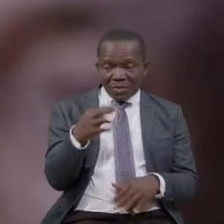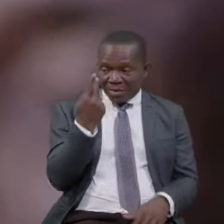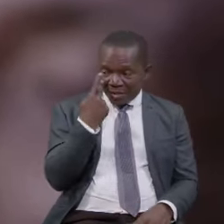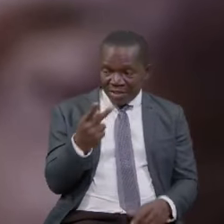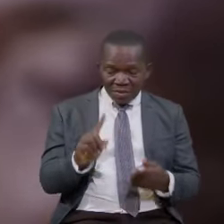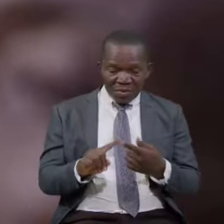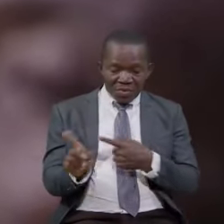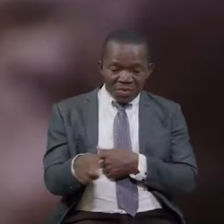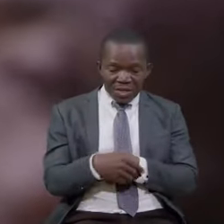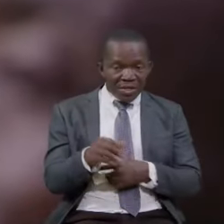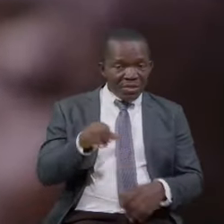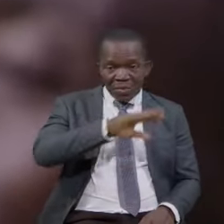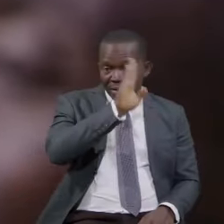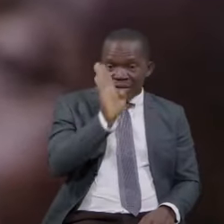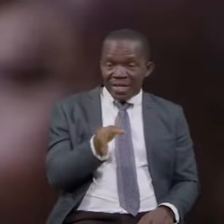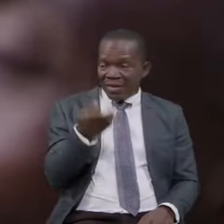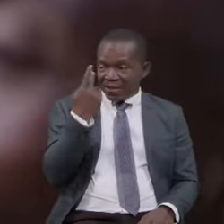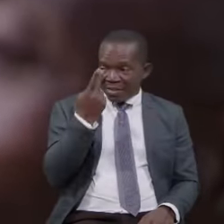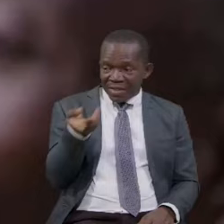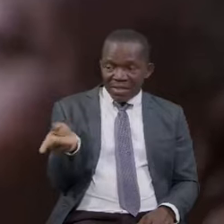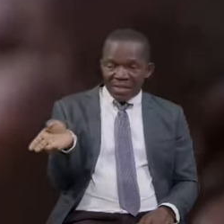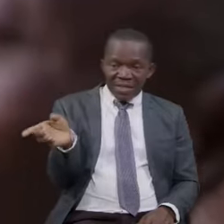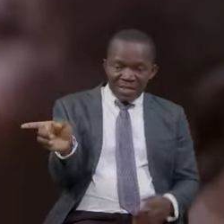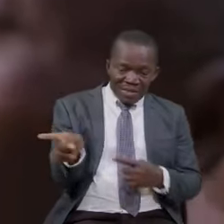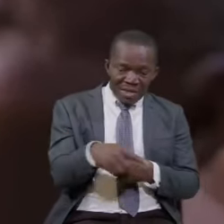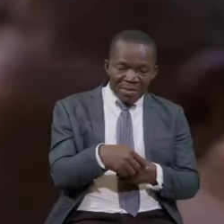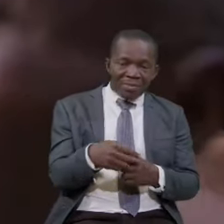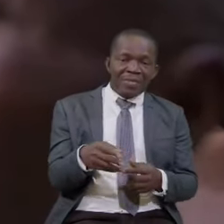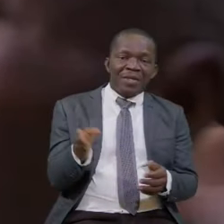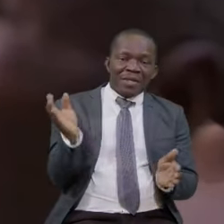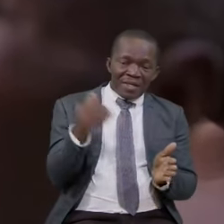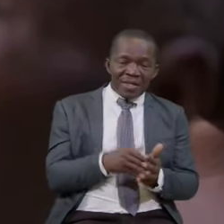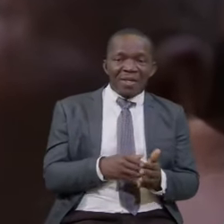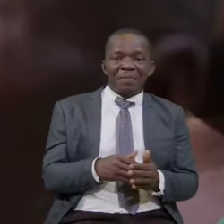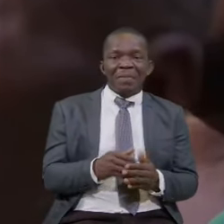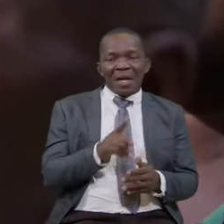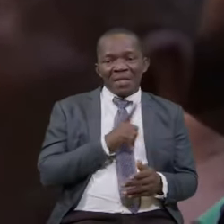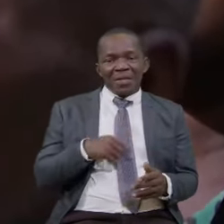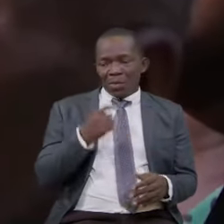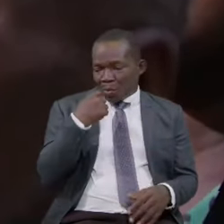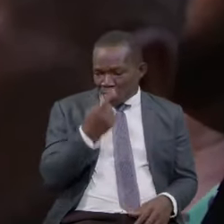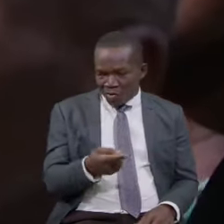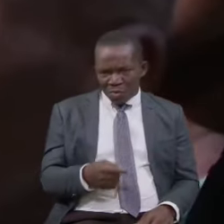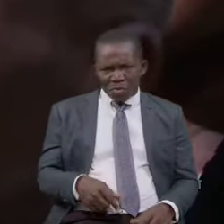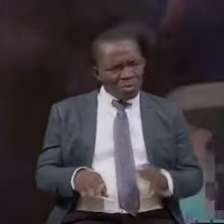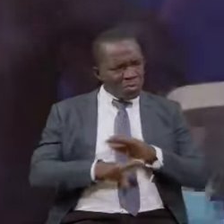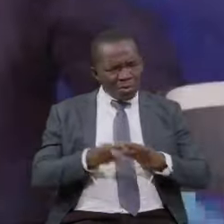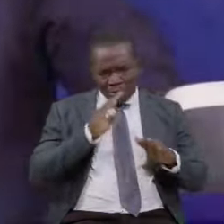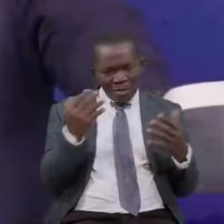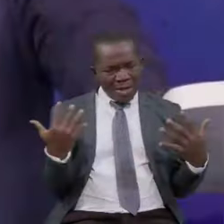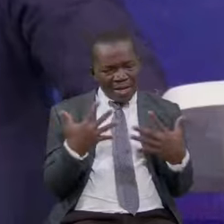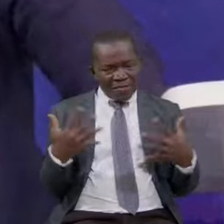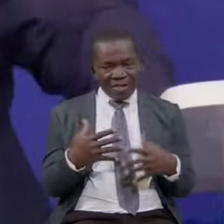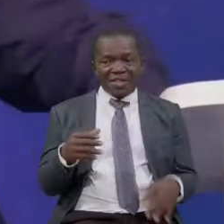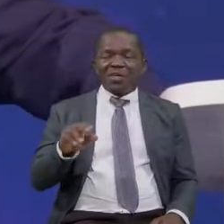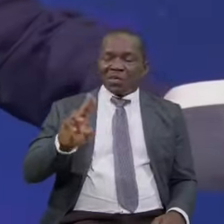quand Dieu dit pourquoi est-ce que vous criez à moi étendez votre verge verge regardez la mer elle va se des elle